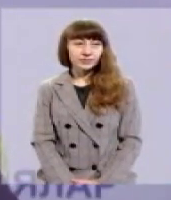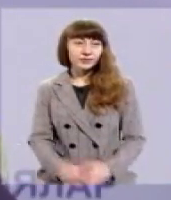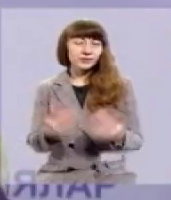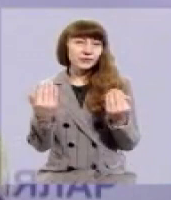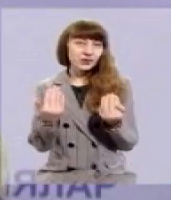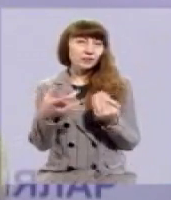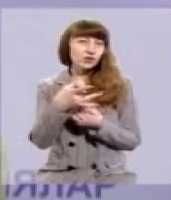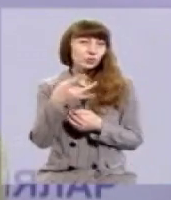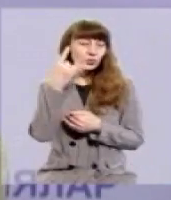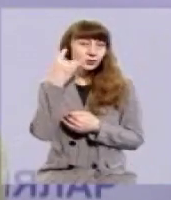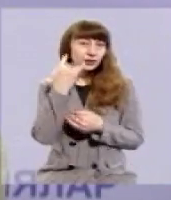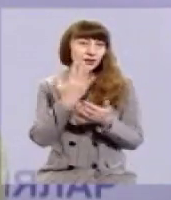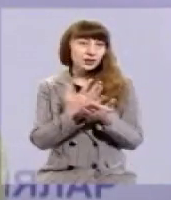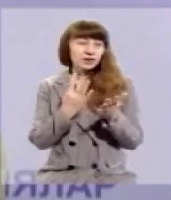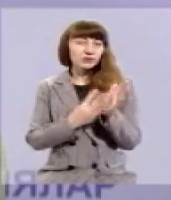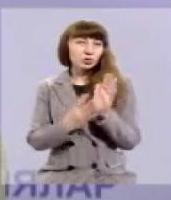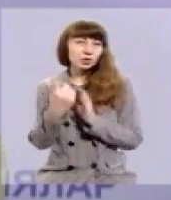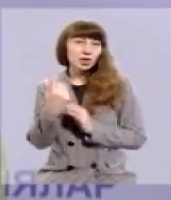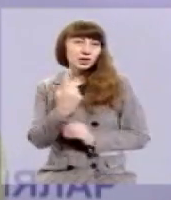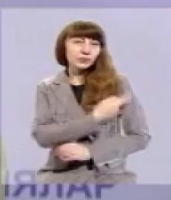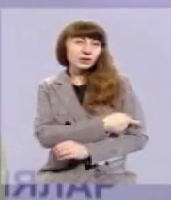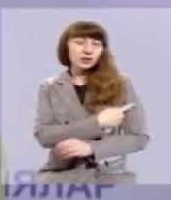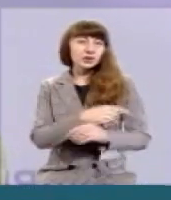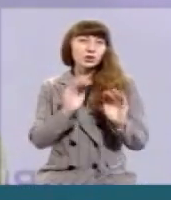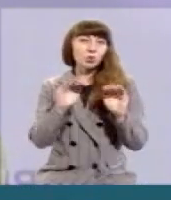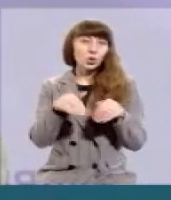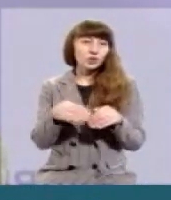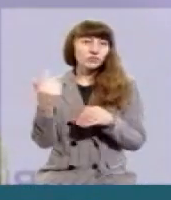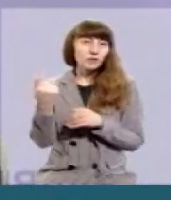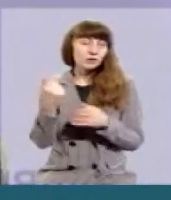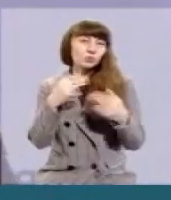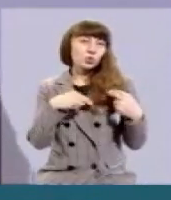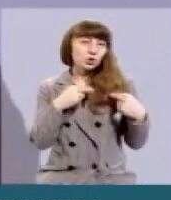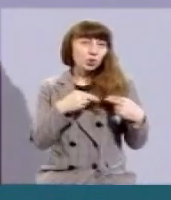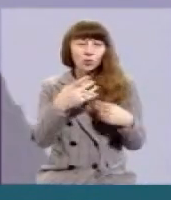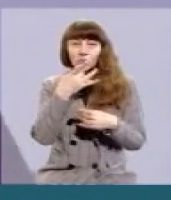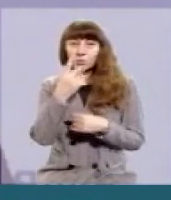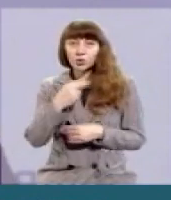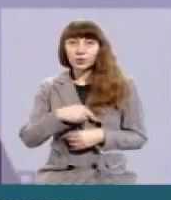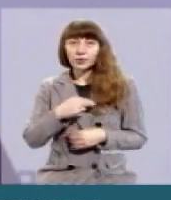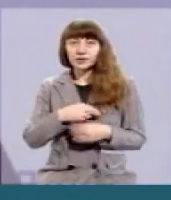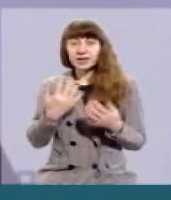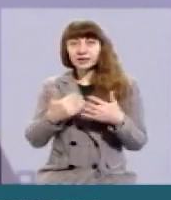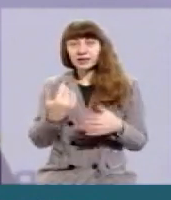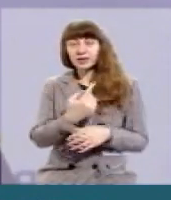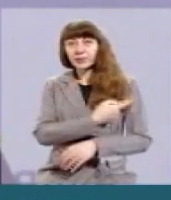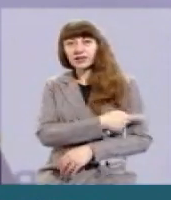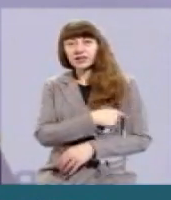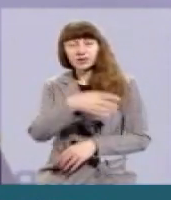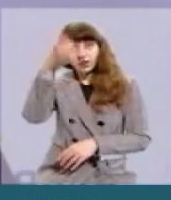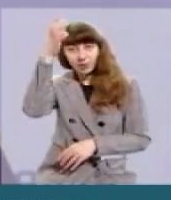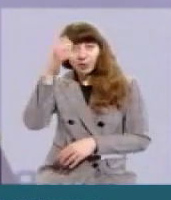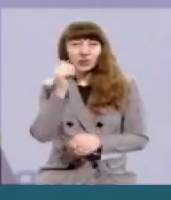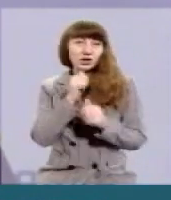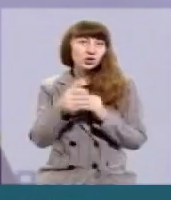Сейчас у нас по республике есть 91 медицинский колледж. Например, в вашем селе может работать любой сотрудник со средним медицинским образованием.